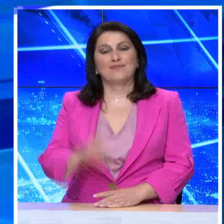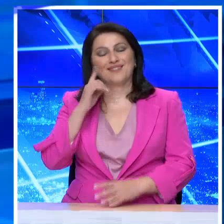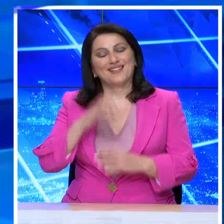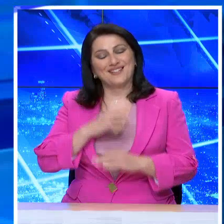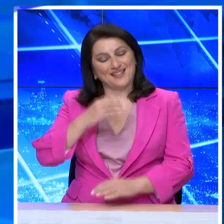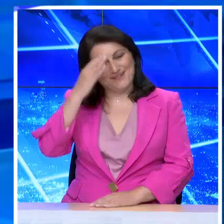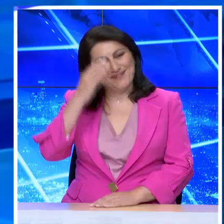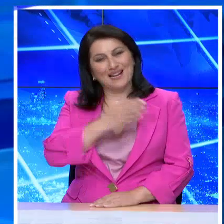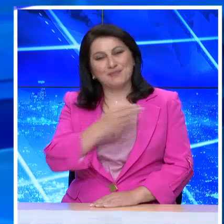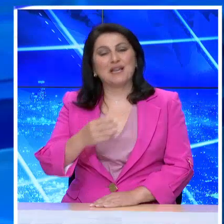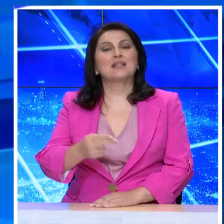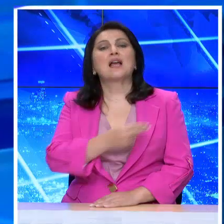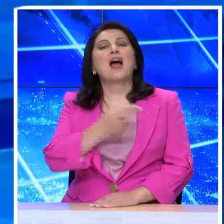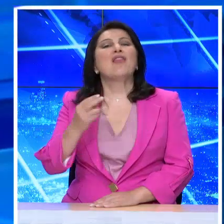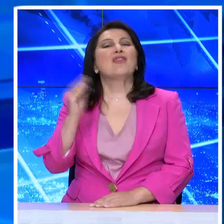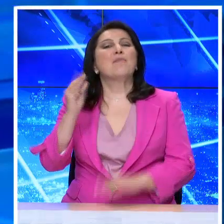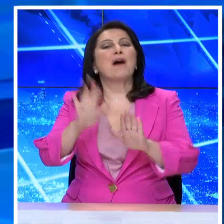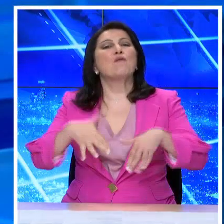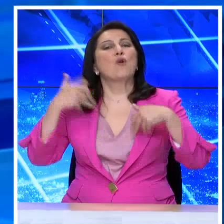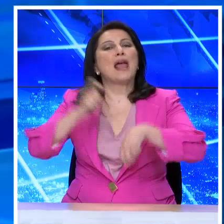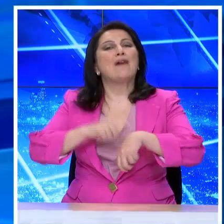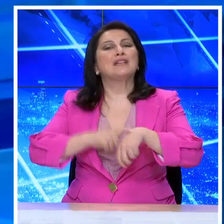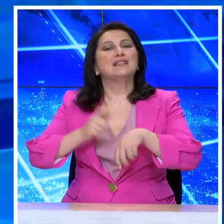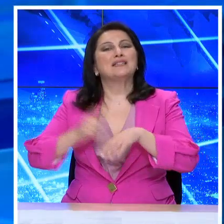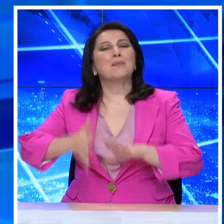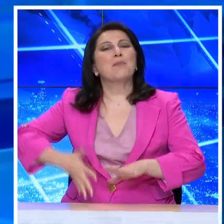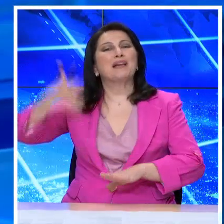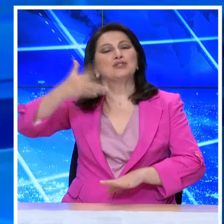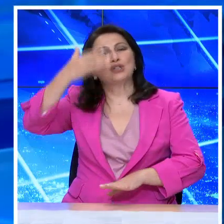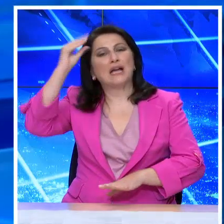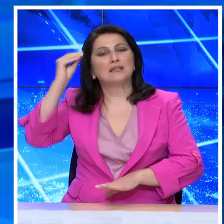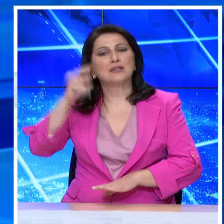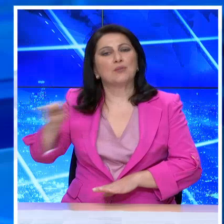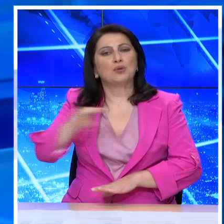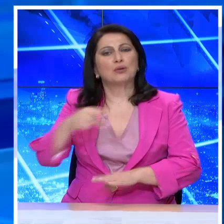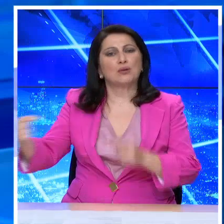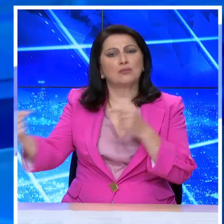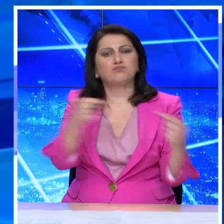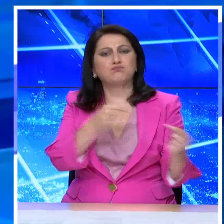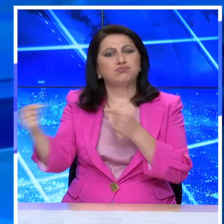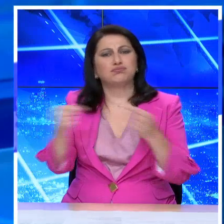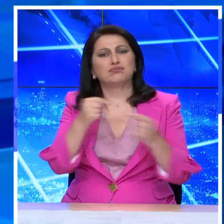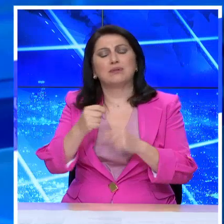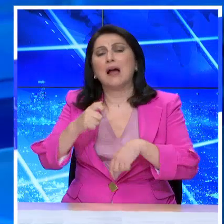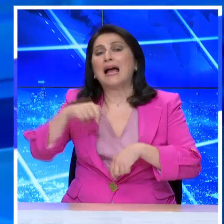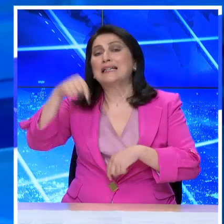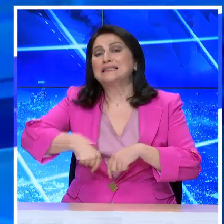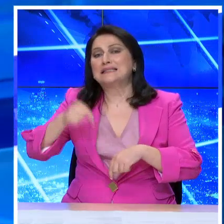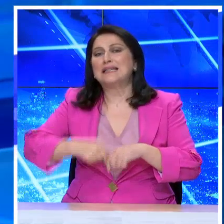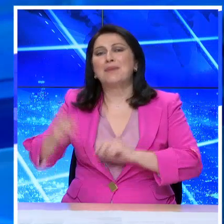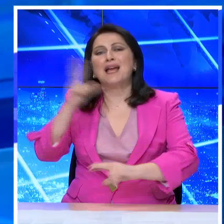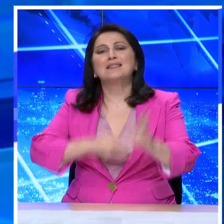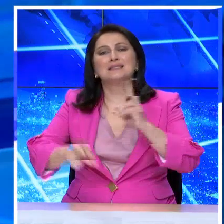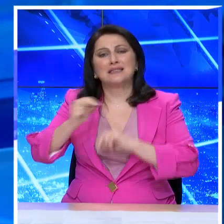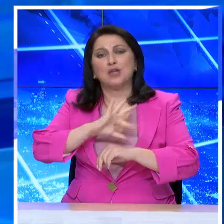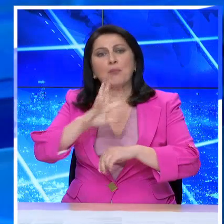Καλό μεσημέρι, κυρίες και κύριοι. Σε μετοπική σύγκρουση ανάμεσα στον Κυριάκο Μητσοτάκη και τον Αλέξη Τσίπρα, εξελίχθηκε η προημερησία συζήτηση που συνεχίζεται ως